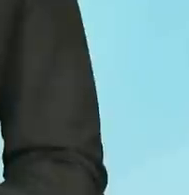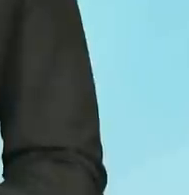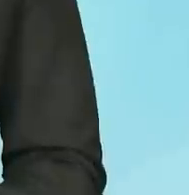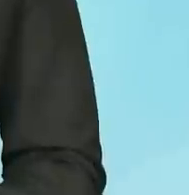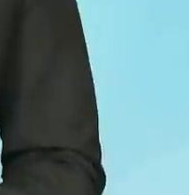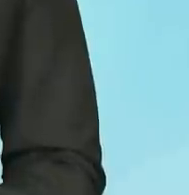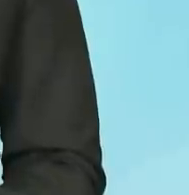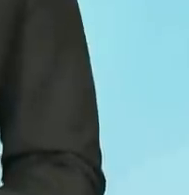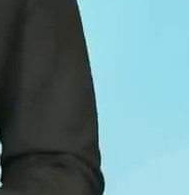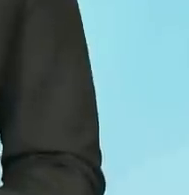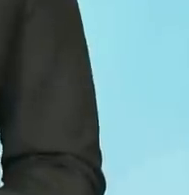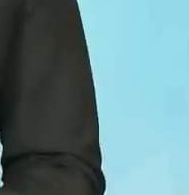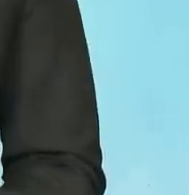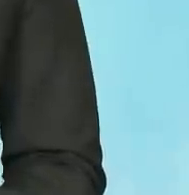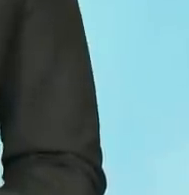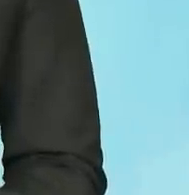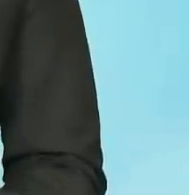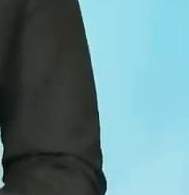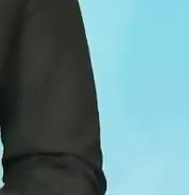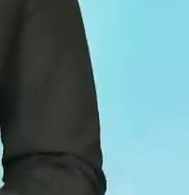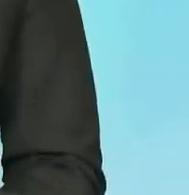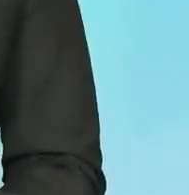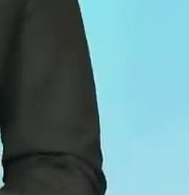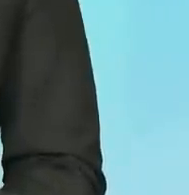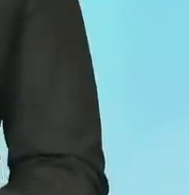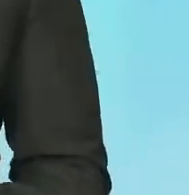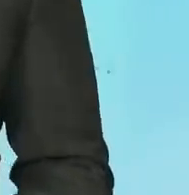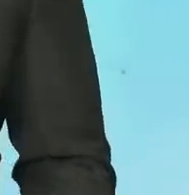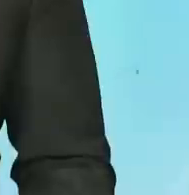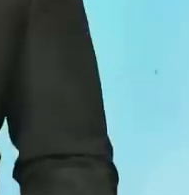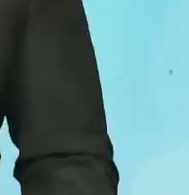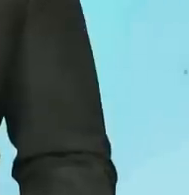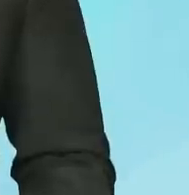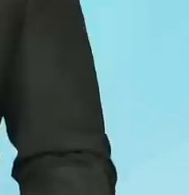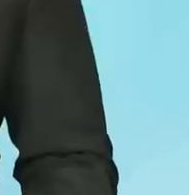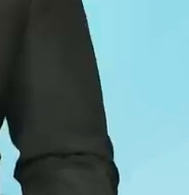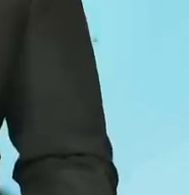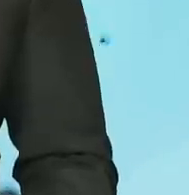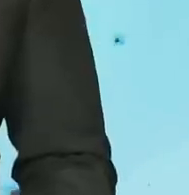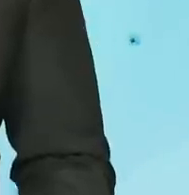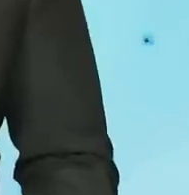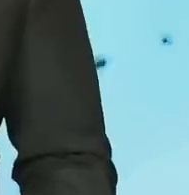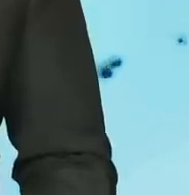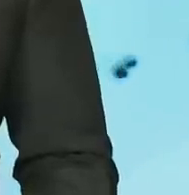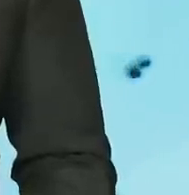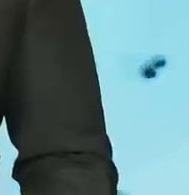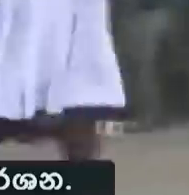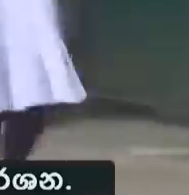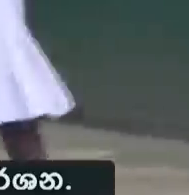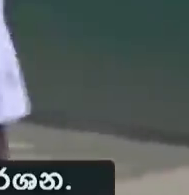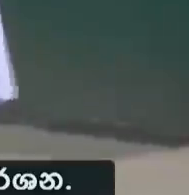प्रथम नवदानय देशीय पुआत्त देदास विसिदेक अध्ययन पोदु साहतिक पत्र सामान्य पेल विभागे प्रतिपल निकुत वीति